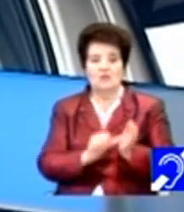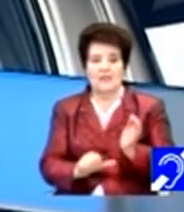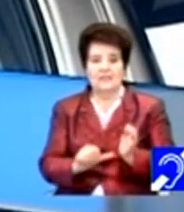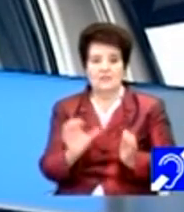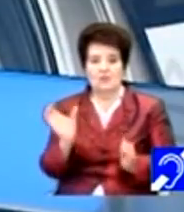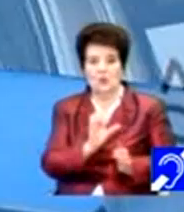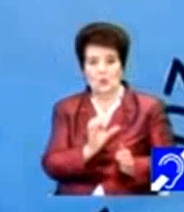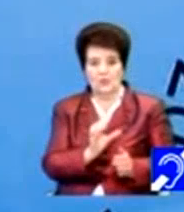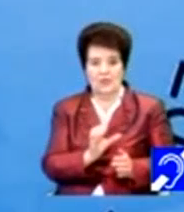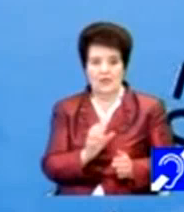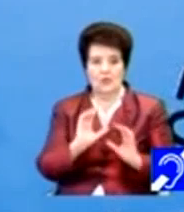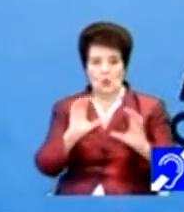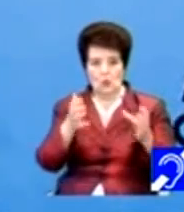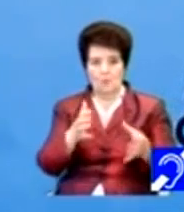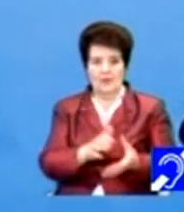lume.